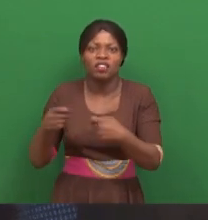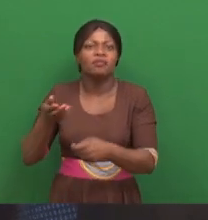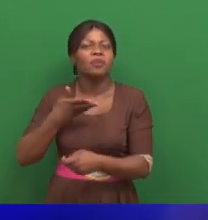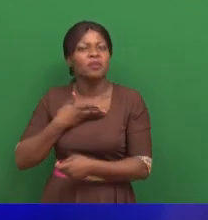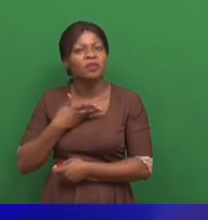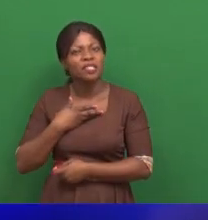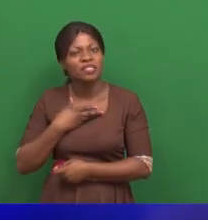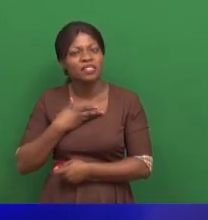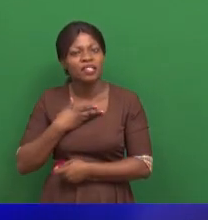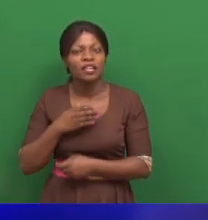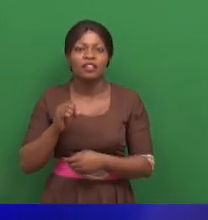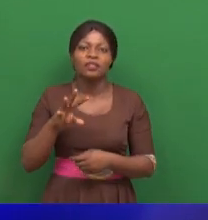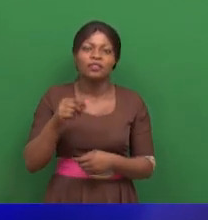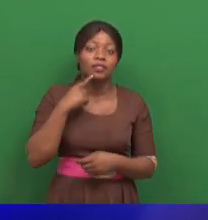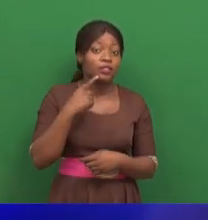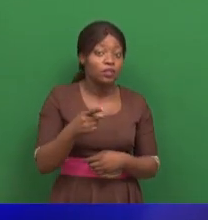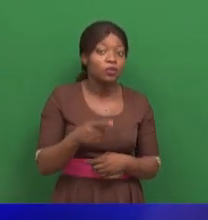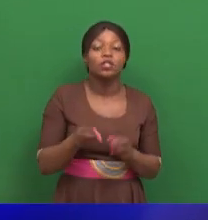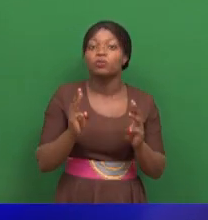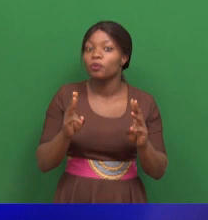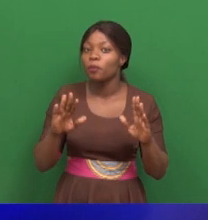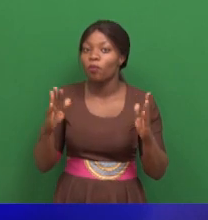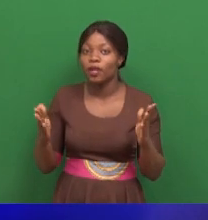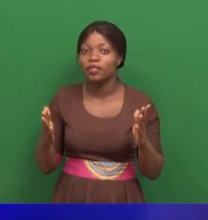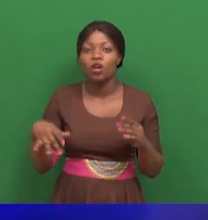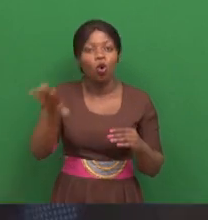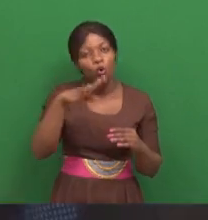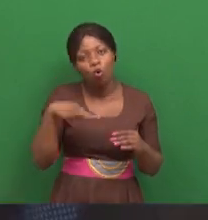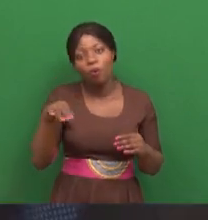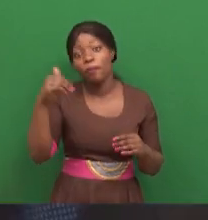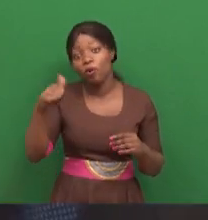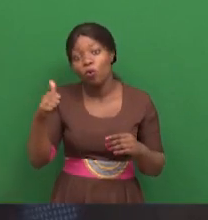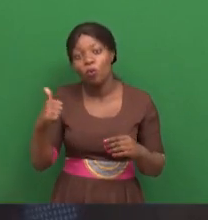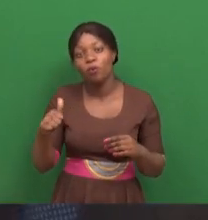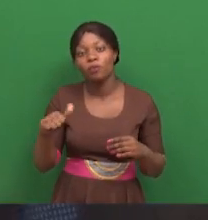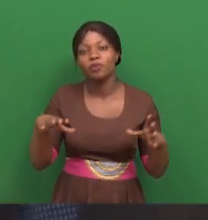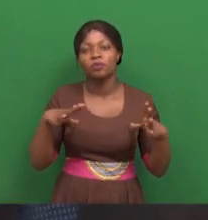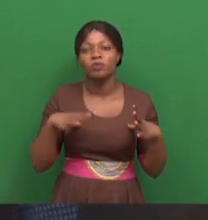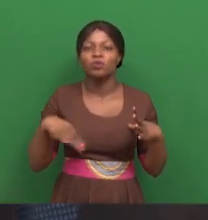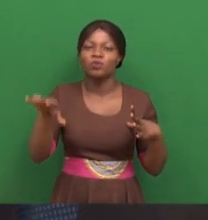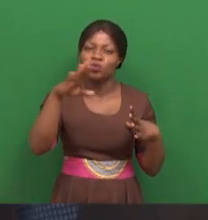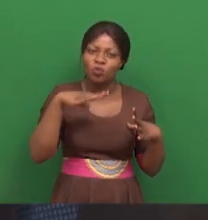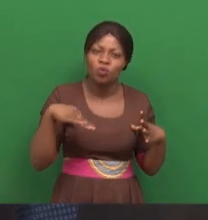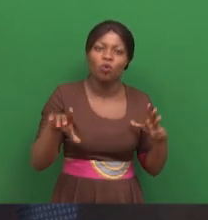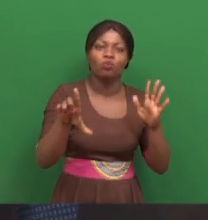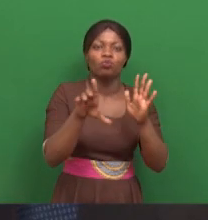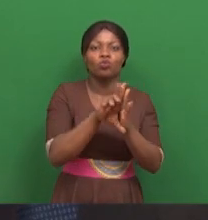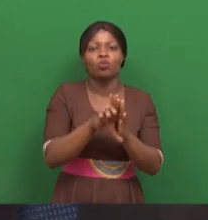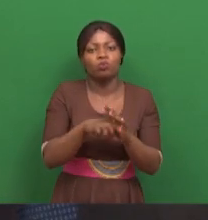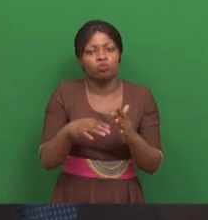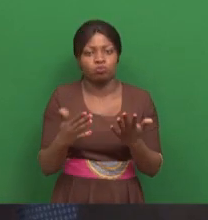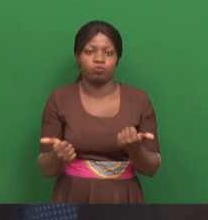vavo. Saka nyaya yandiri kuona yanyanya kunetsa kuti tisawanike tichibudirira panyaya dzemakombi kana zviite sezviri kunonoka shanduko kuti iite seiri